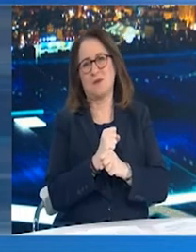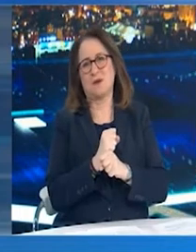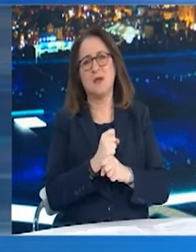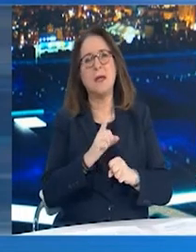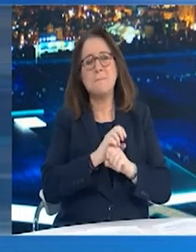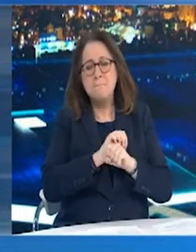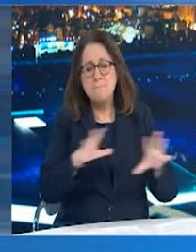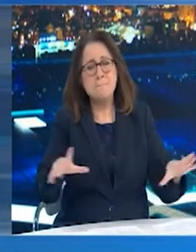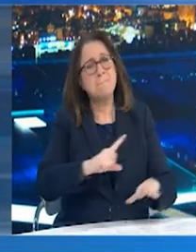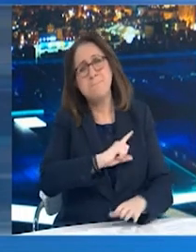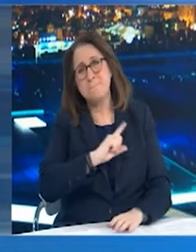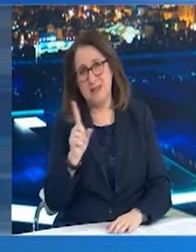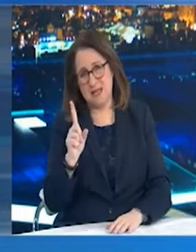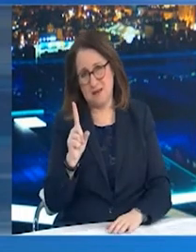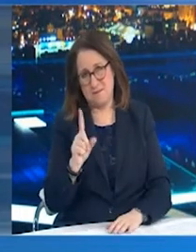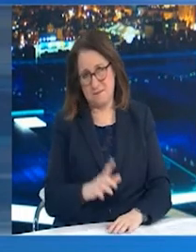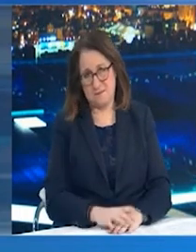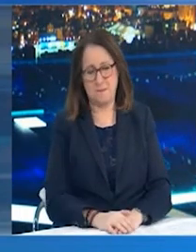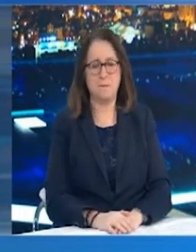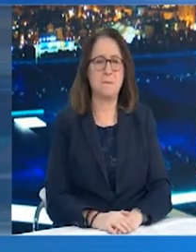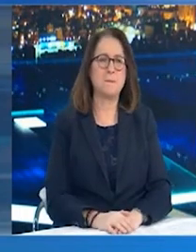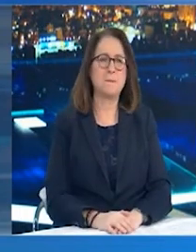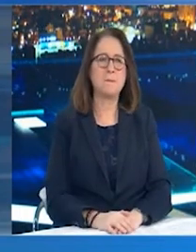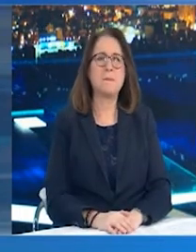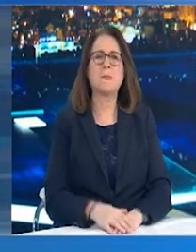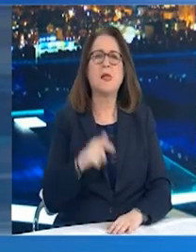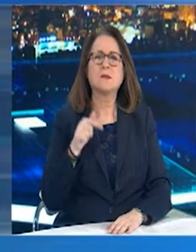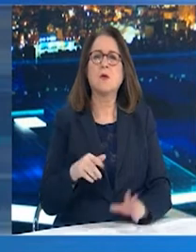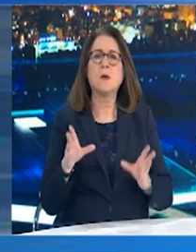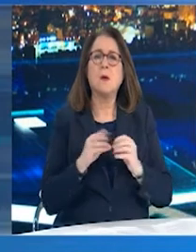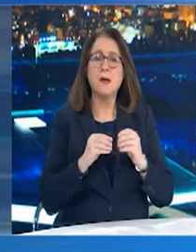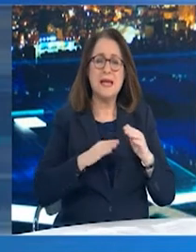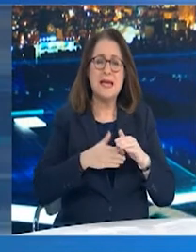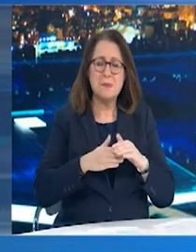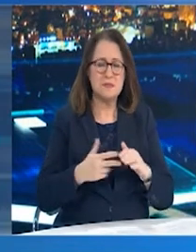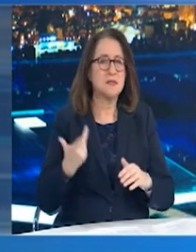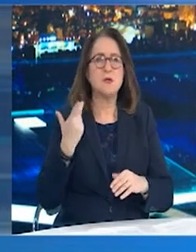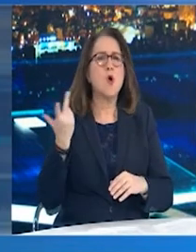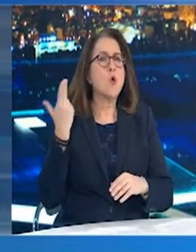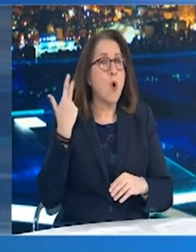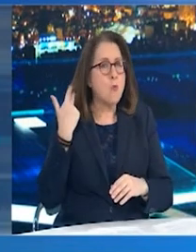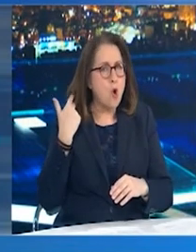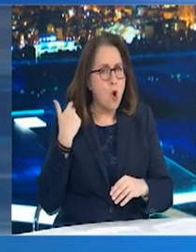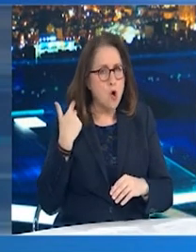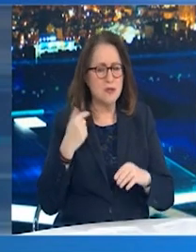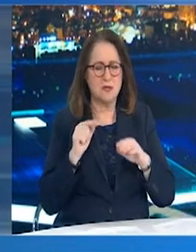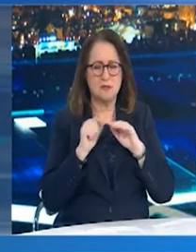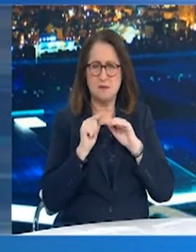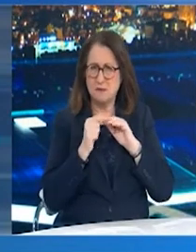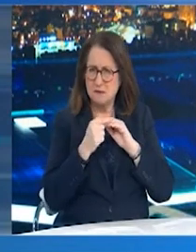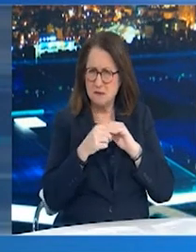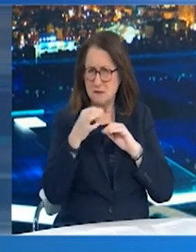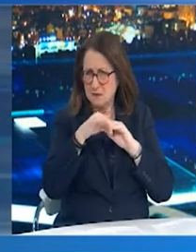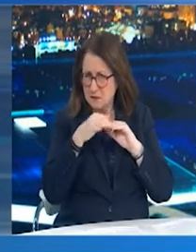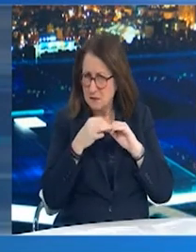εξαπλώσεως της πανδημίας. Ως προς υπηρεσίες τώρα. Οι υπηρεσίες των κομμωτηρίων, των περιποιήσεων